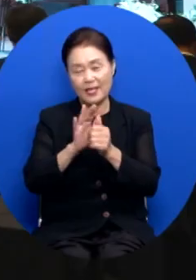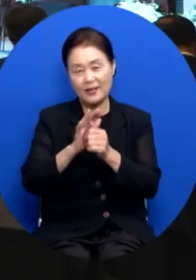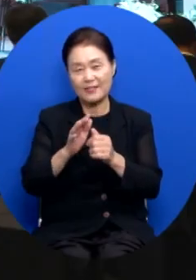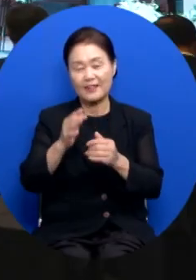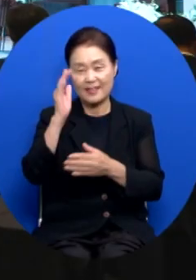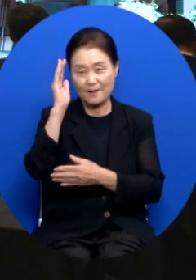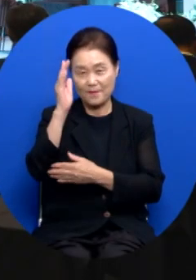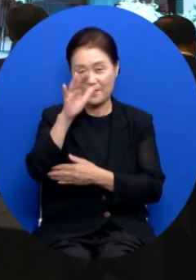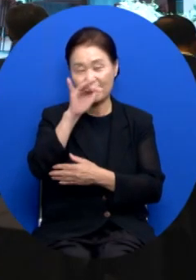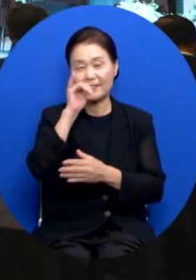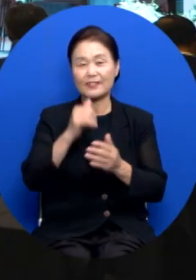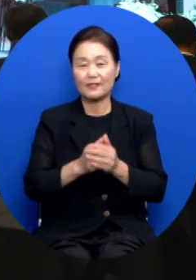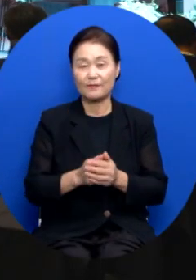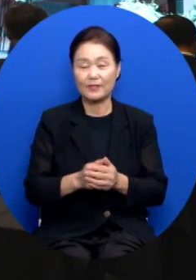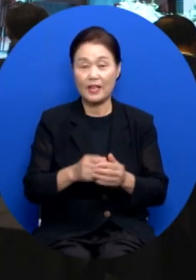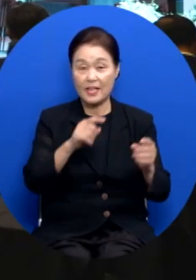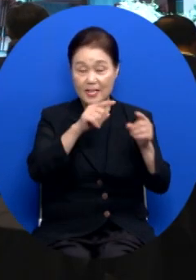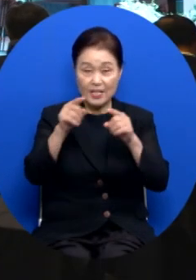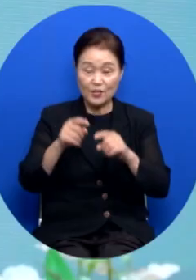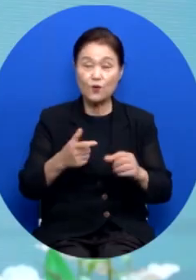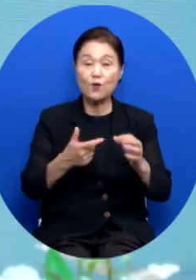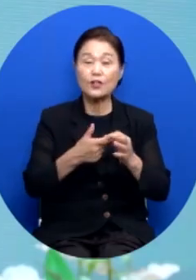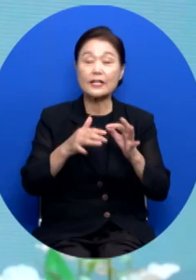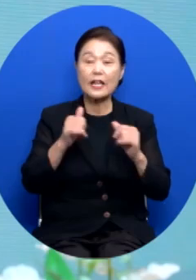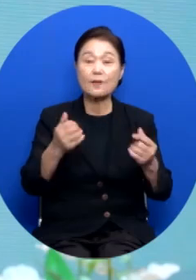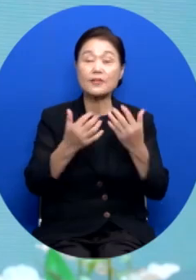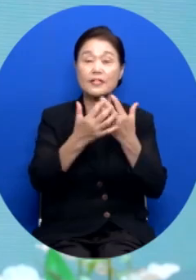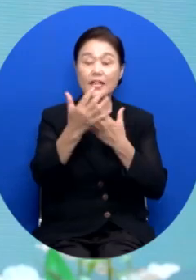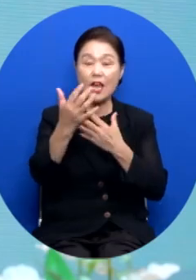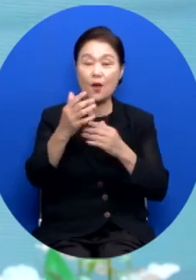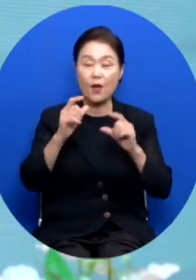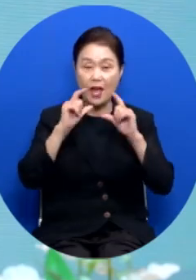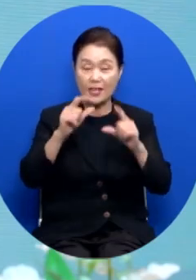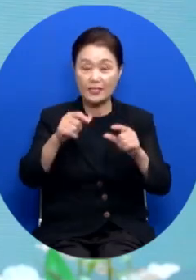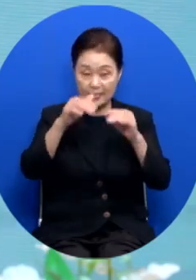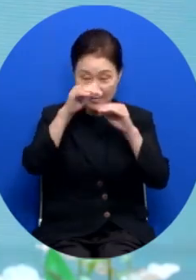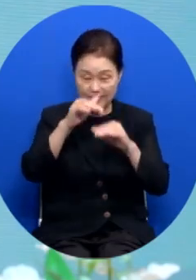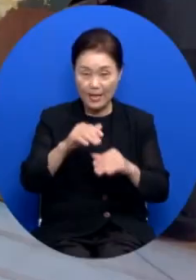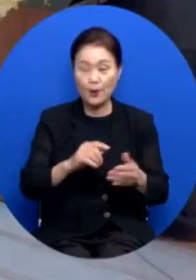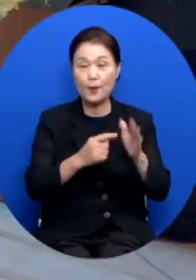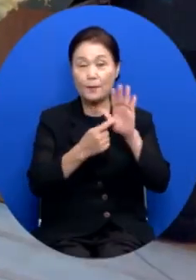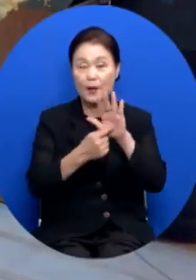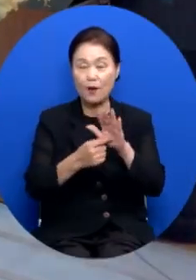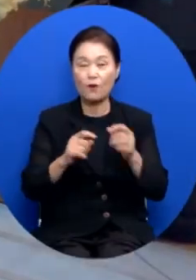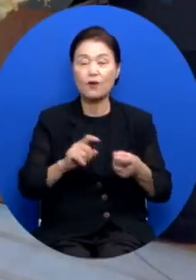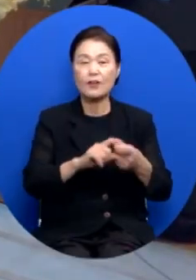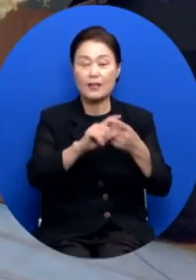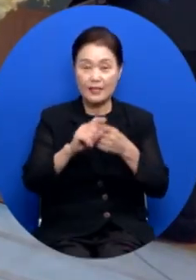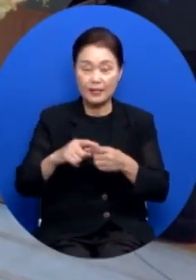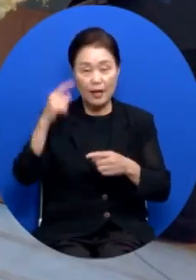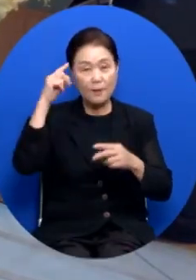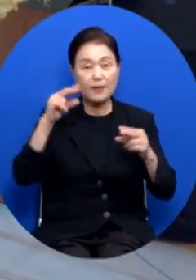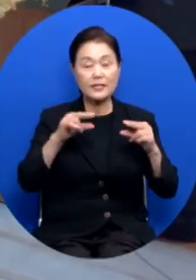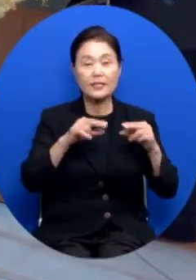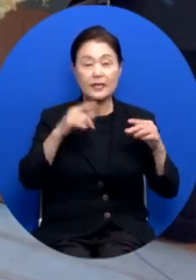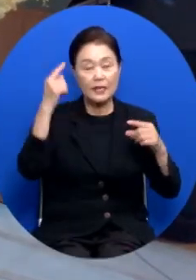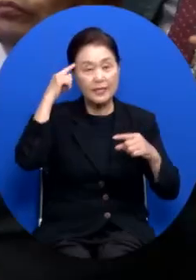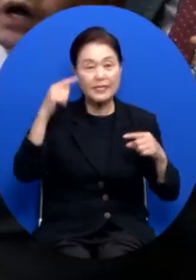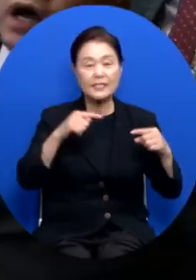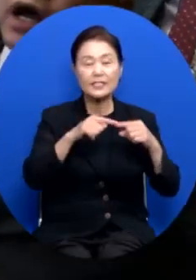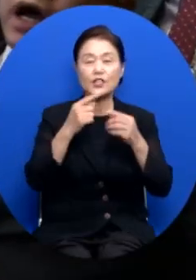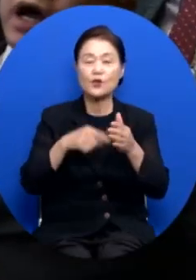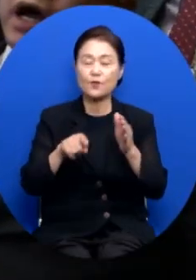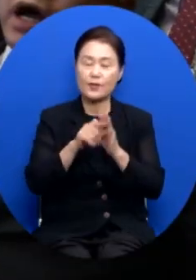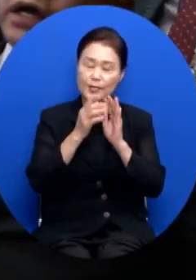전했습니다. 이어 전국 영남인대회 선언문을 낭독하고 협의회의 연합과 일치를 위해서 기도하는 시간을